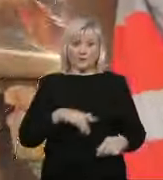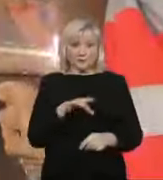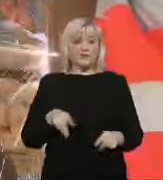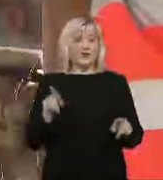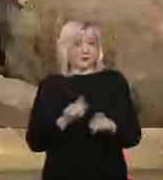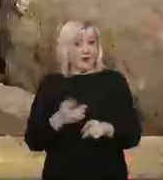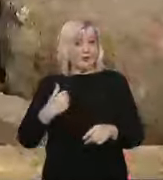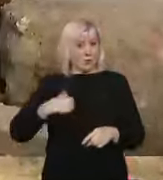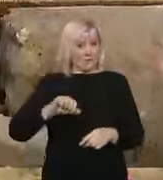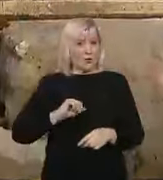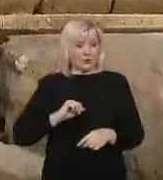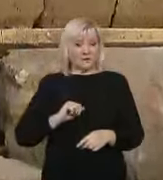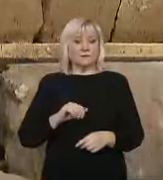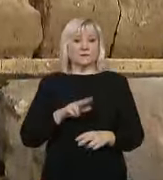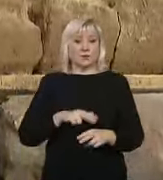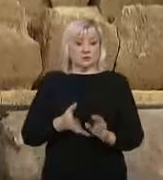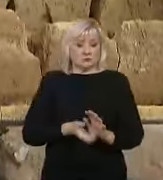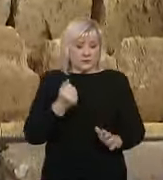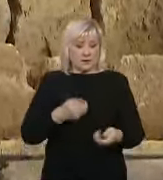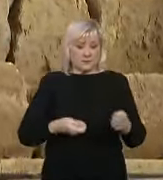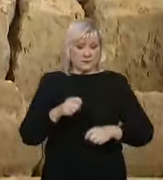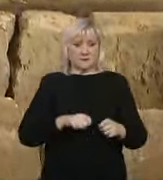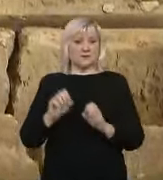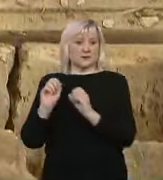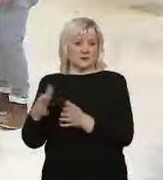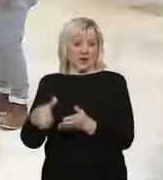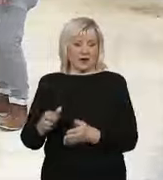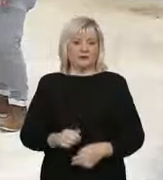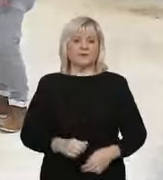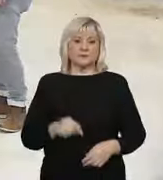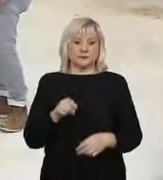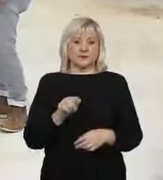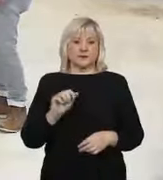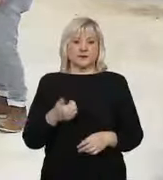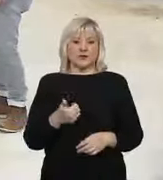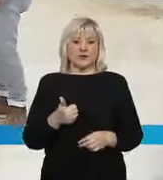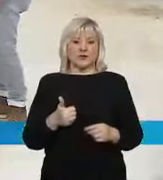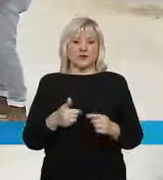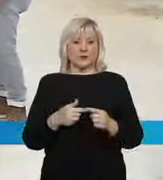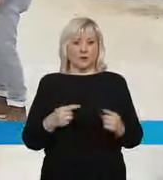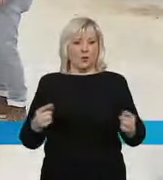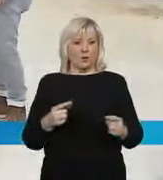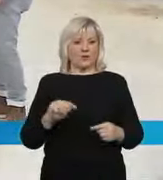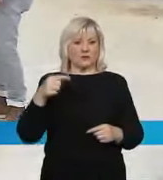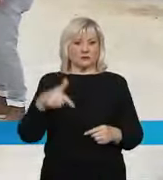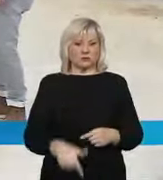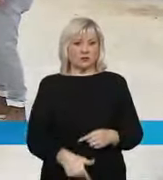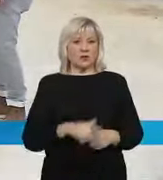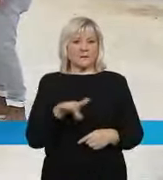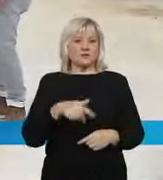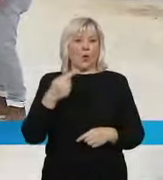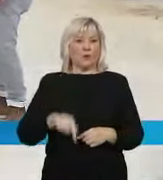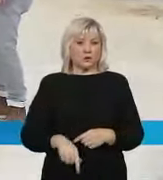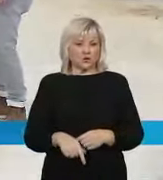roku. Získaný materiál potom míří k další analýze. Tohle je nejdelší vrt na portálu Hlubočepy,